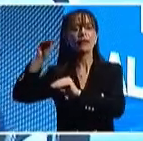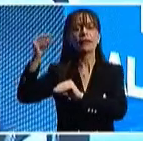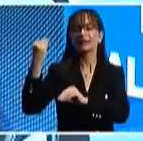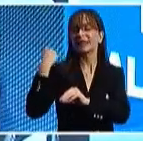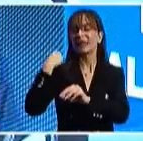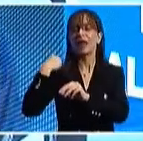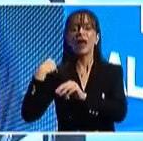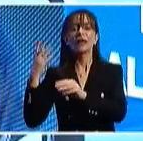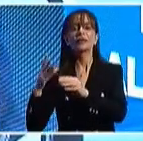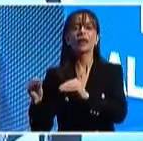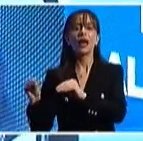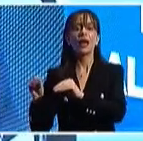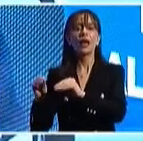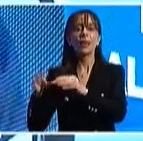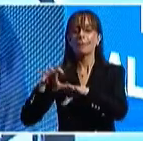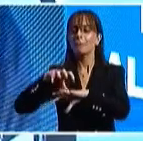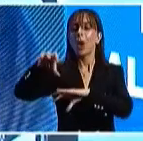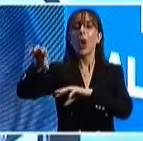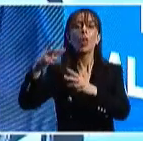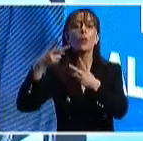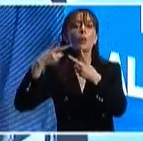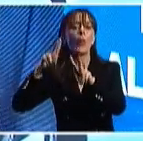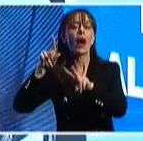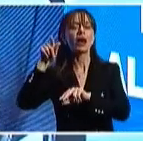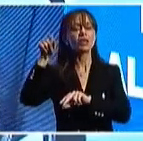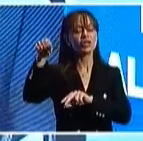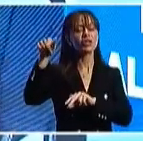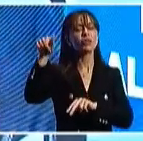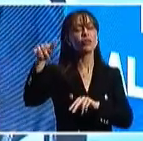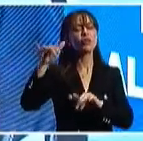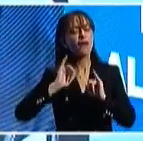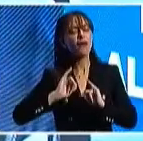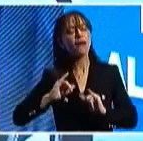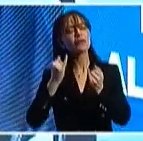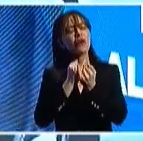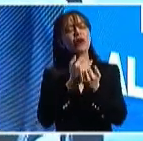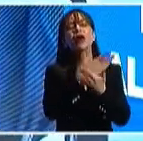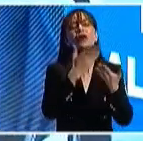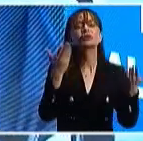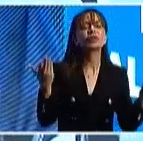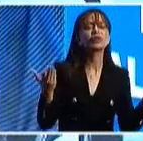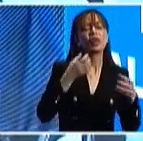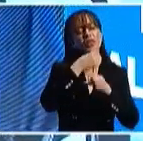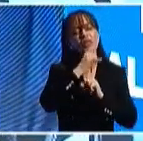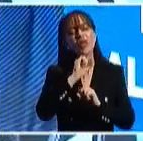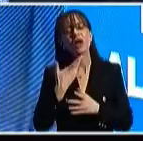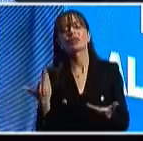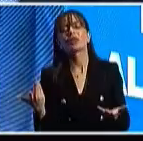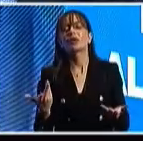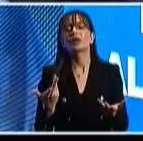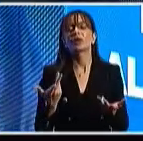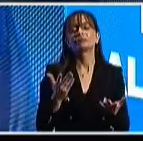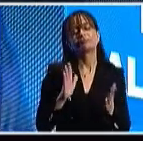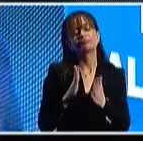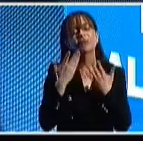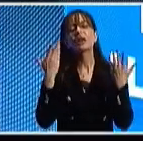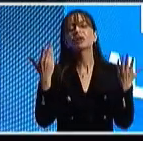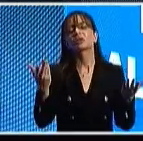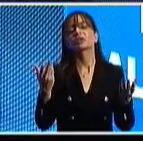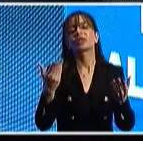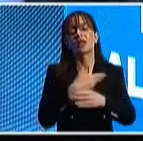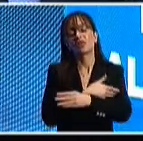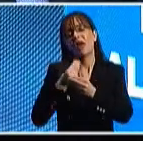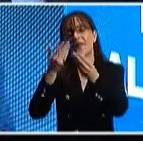bu ceplerde oluşturacağımız tesislerde kardeşlerimiz ihtiyaçlarını giderebilecek. Değerli kardeşlerim,